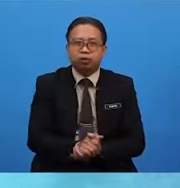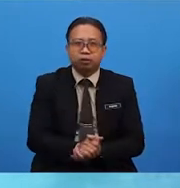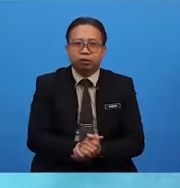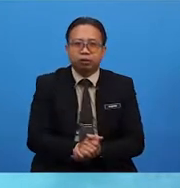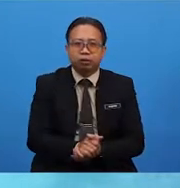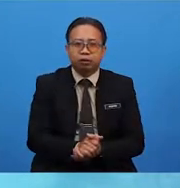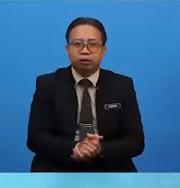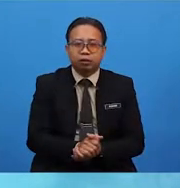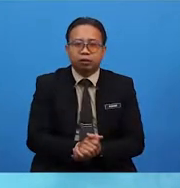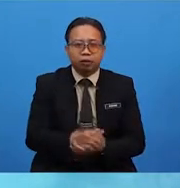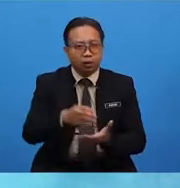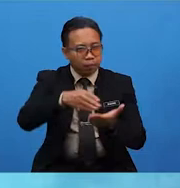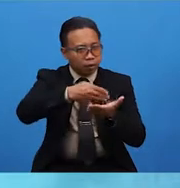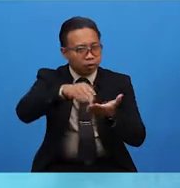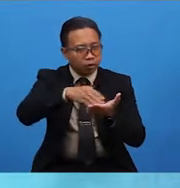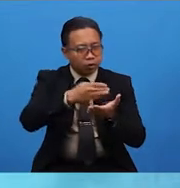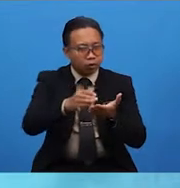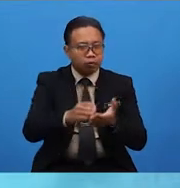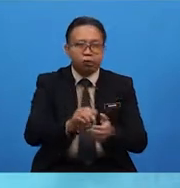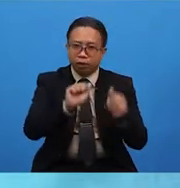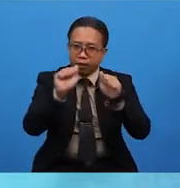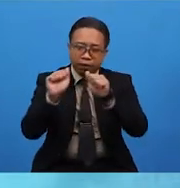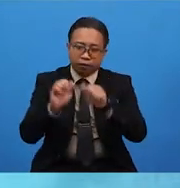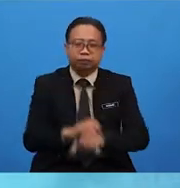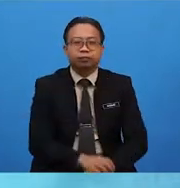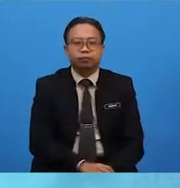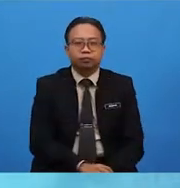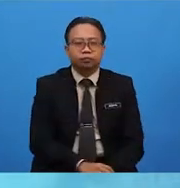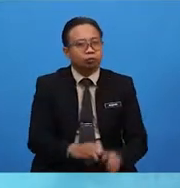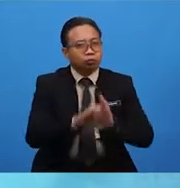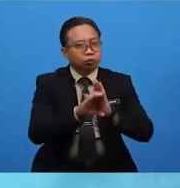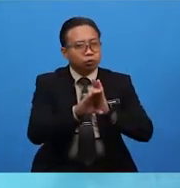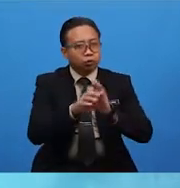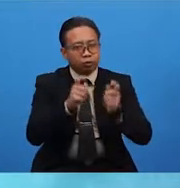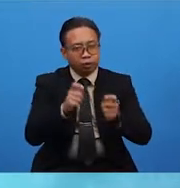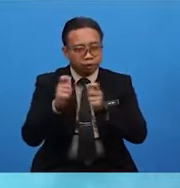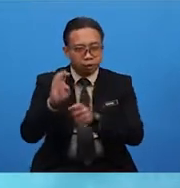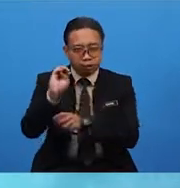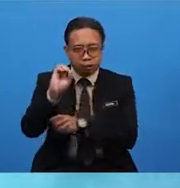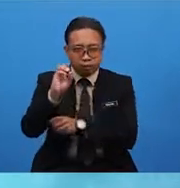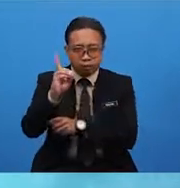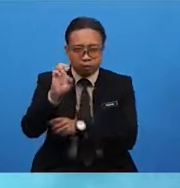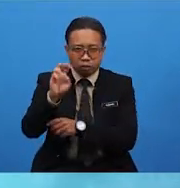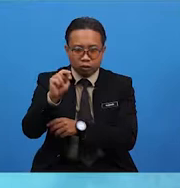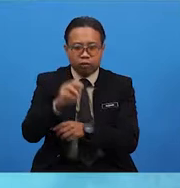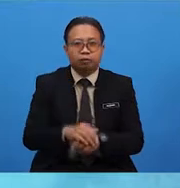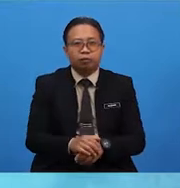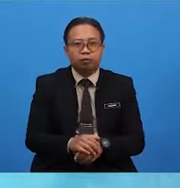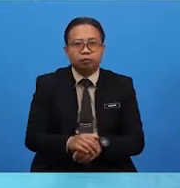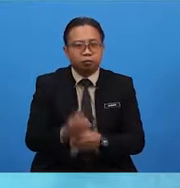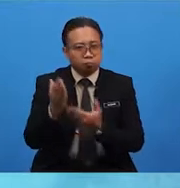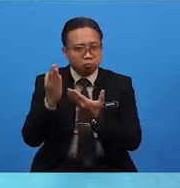eh brush contoh teknik mode digital Rektor